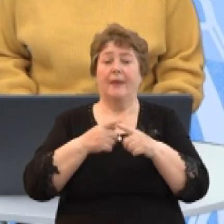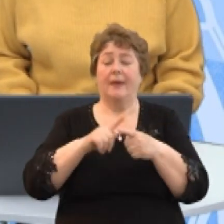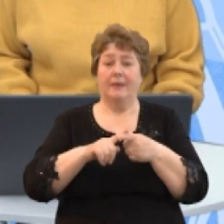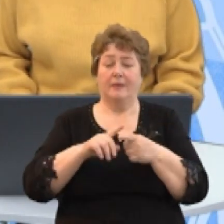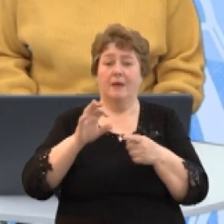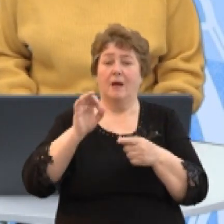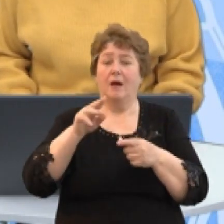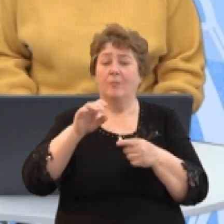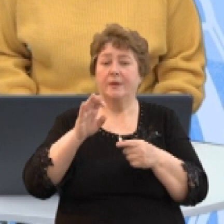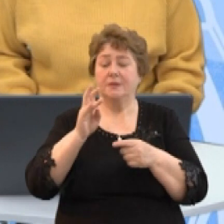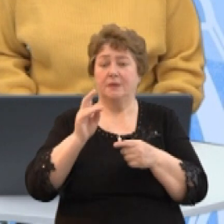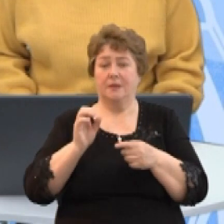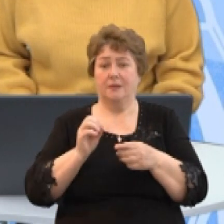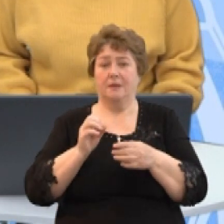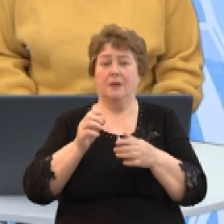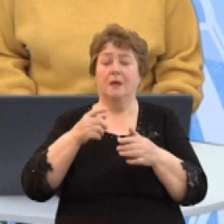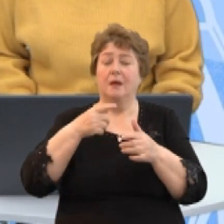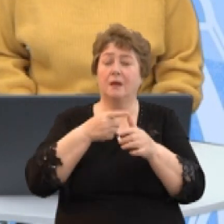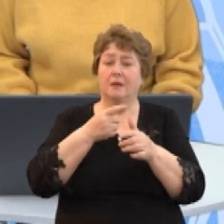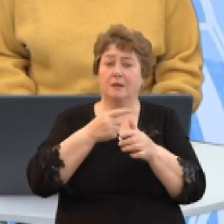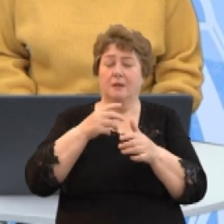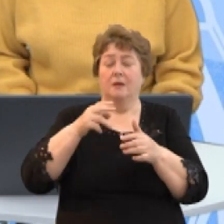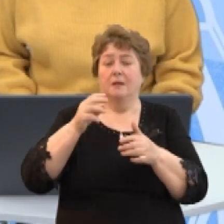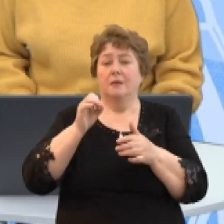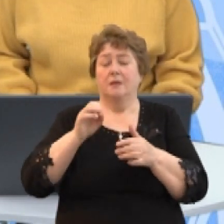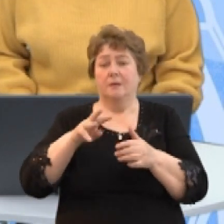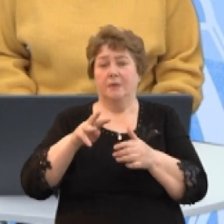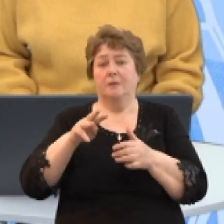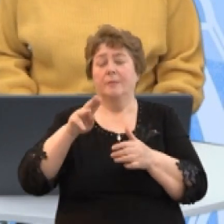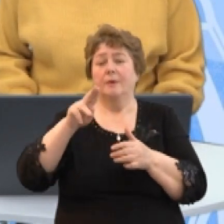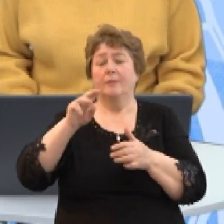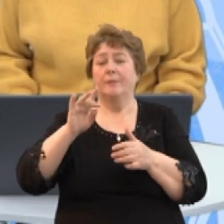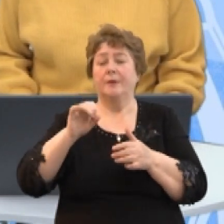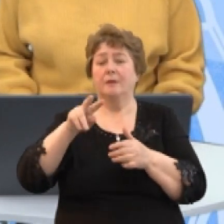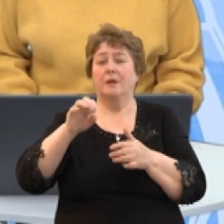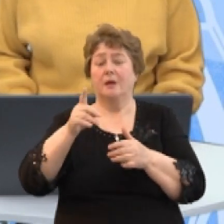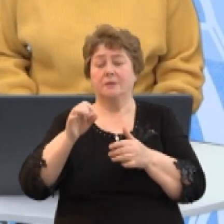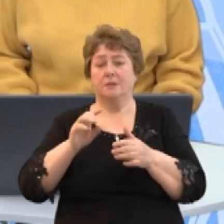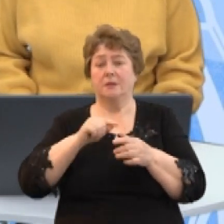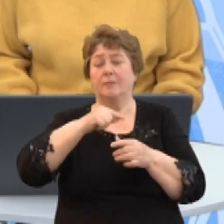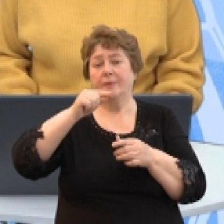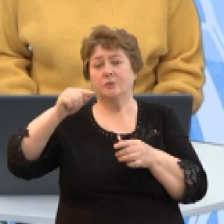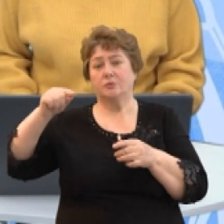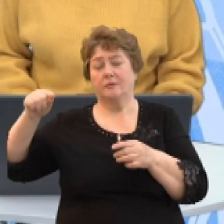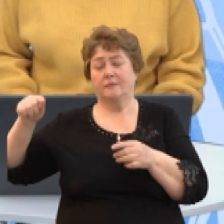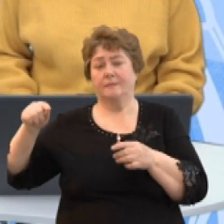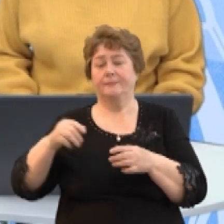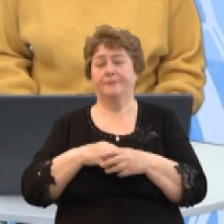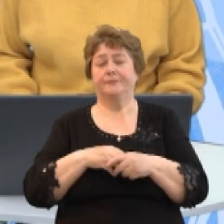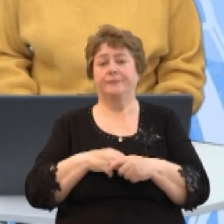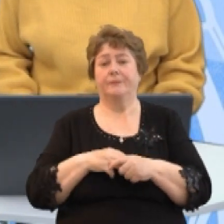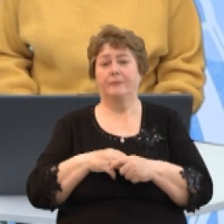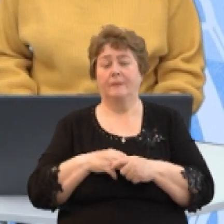определение выражены именем прилагательным подчеркиваю волнистой менее